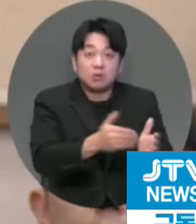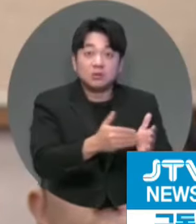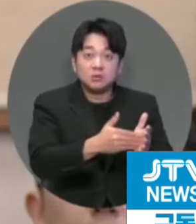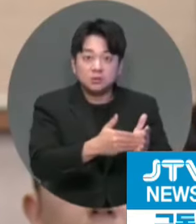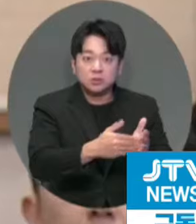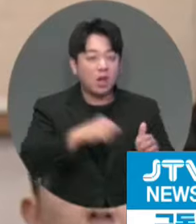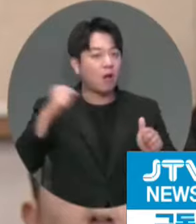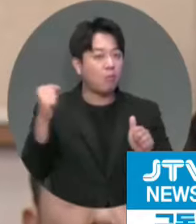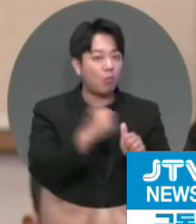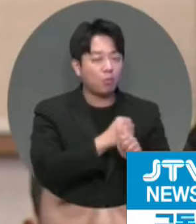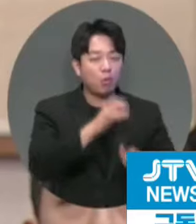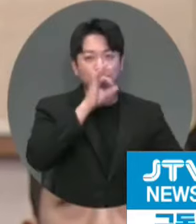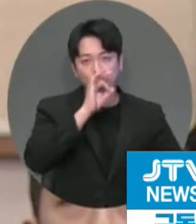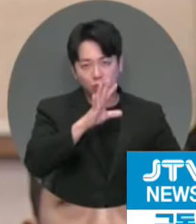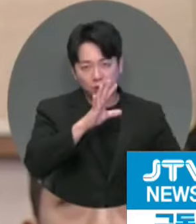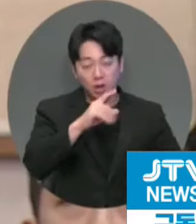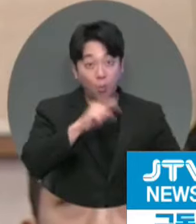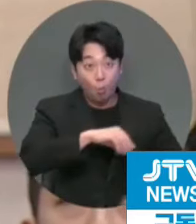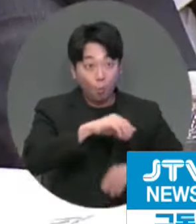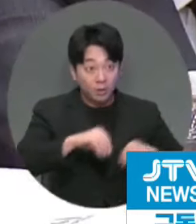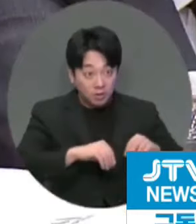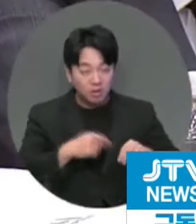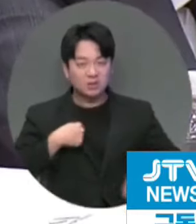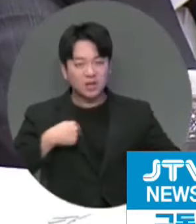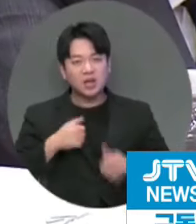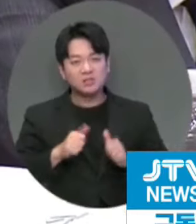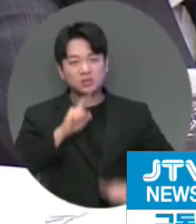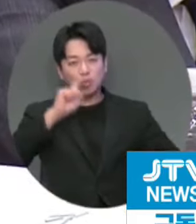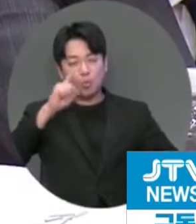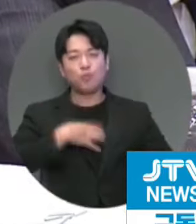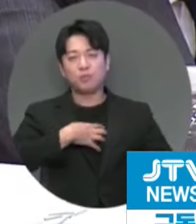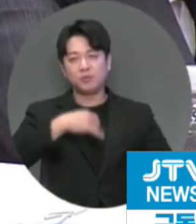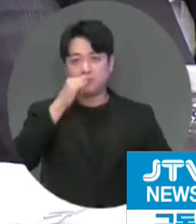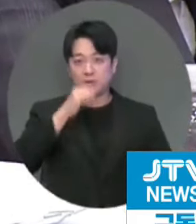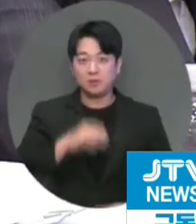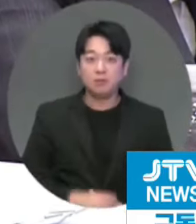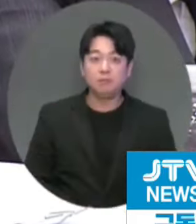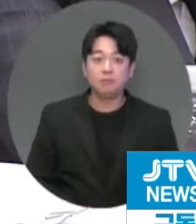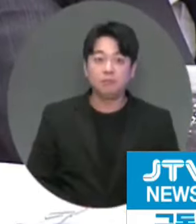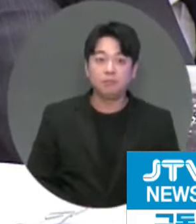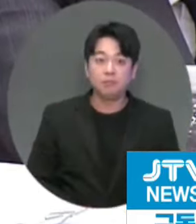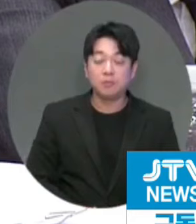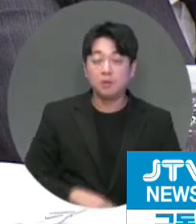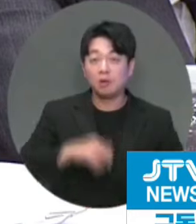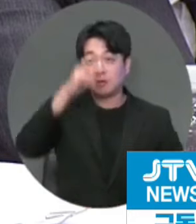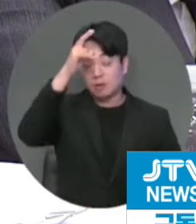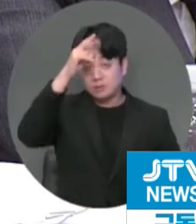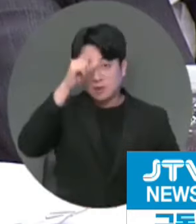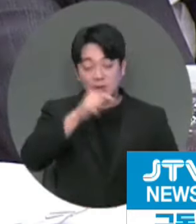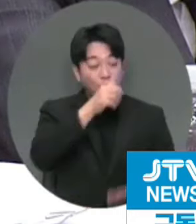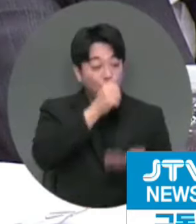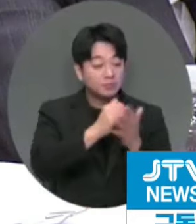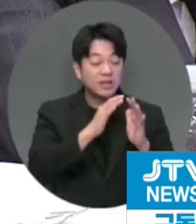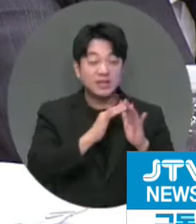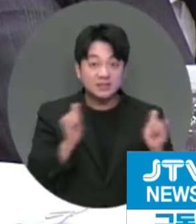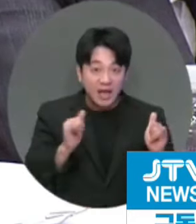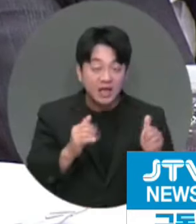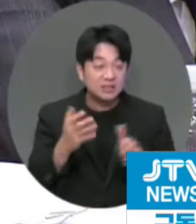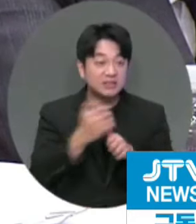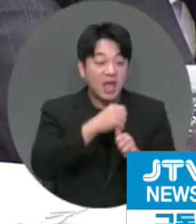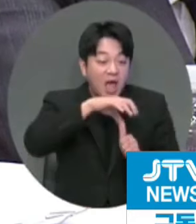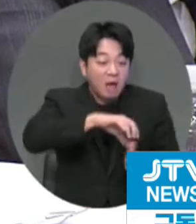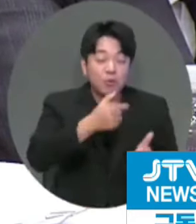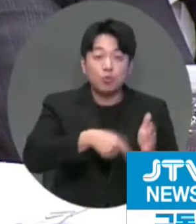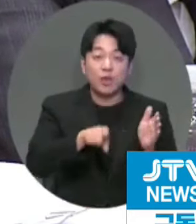조심스럽습니다. 경찰은 범죄자가 오면 그 범죄자를 제압하기 위해서 엎어치기랍니다. 그러면 그 경찰도